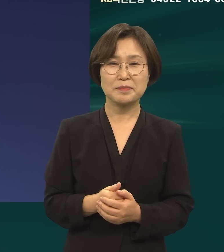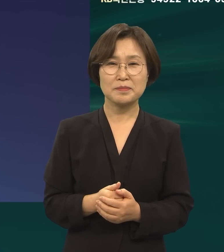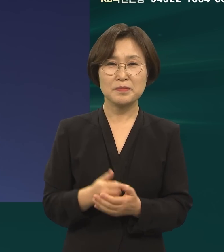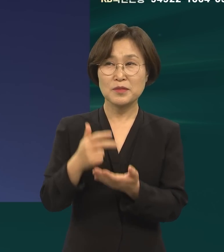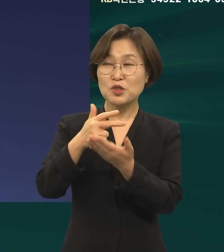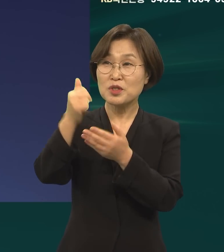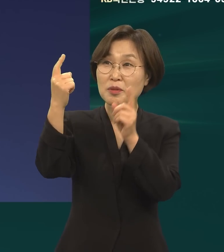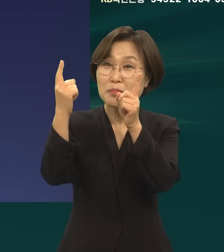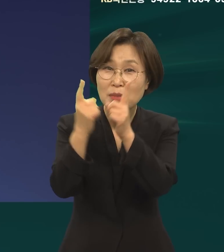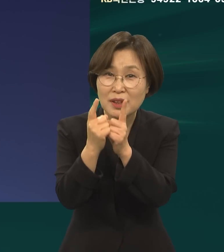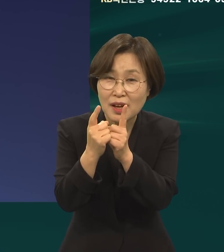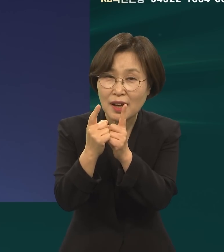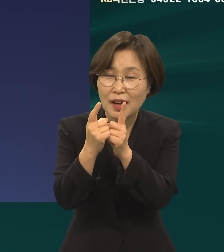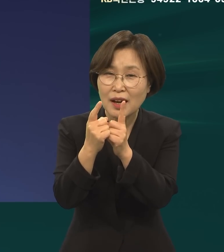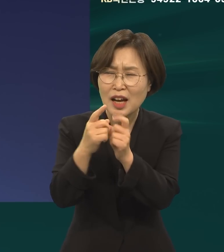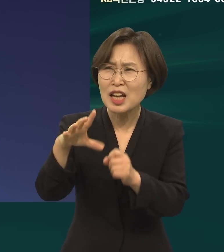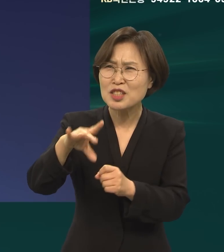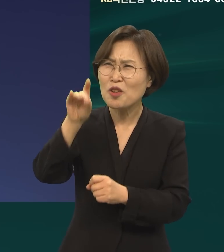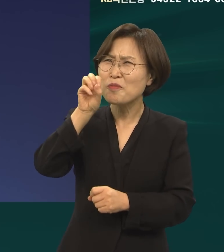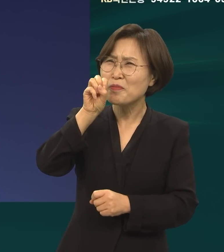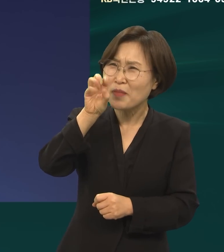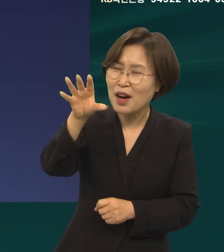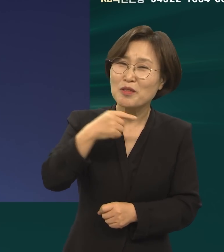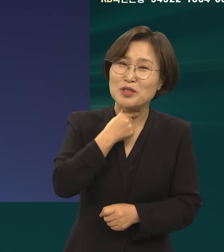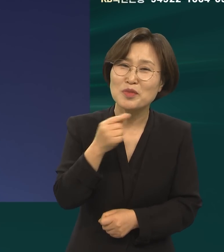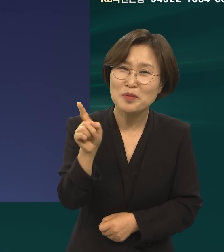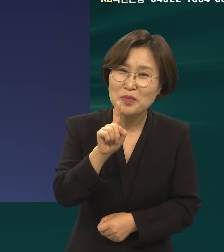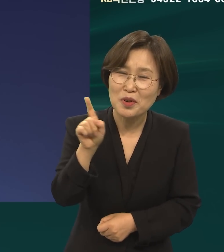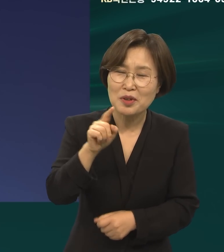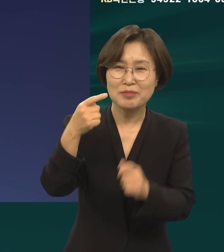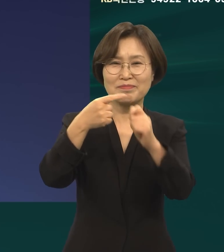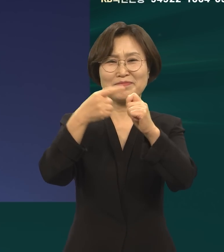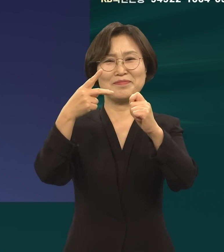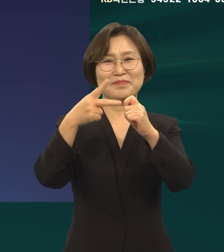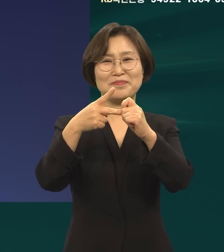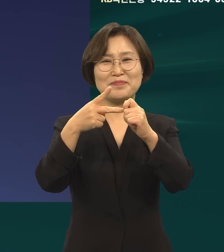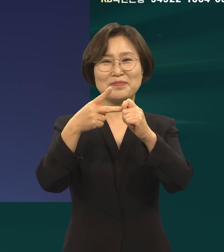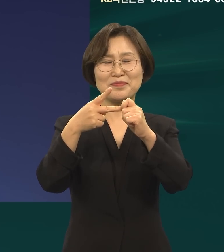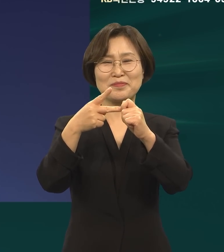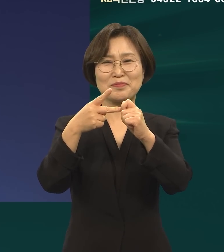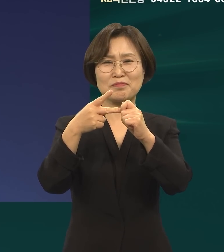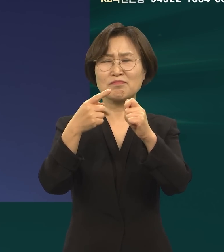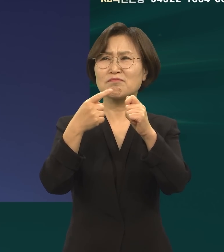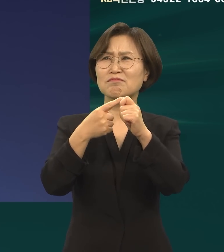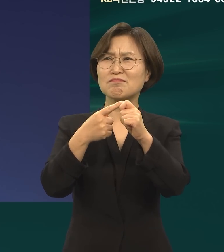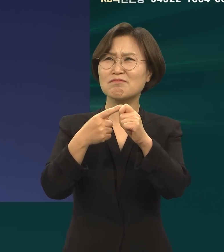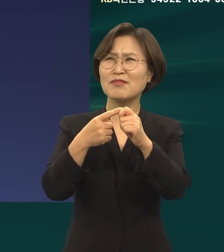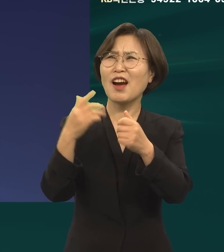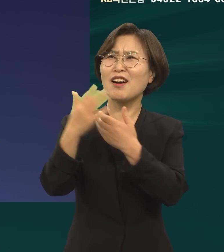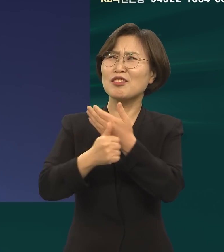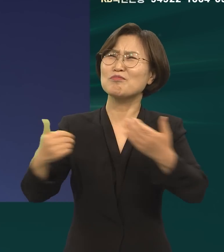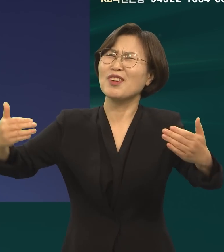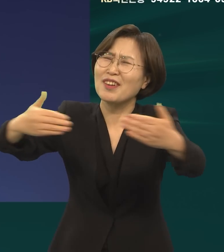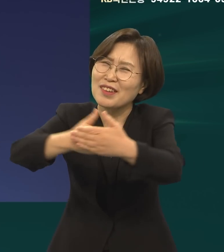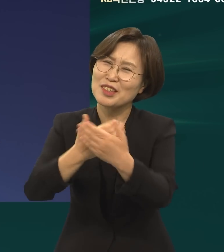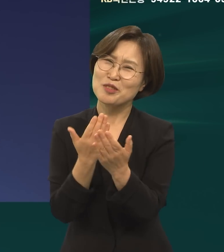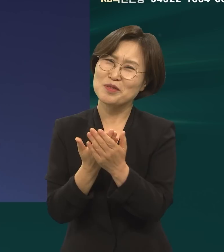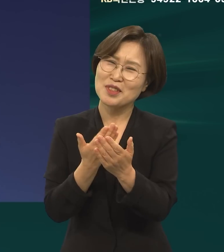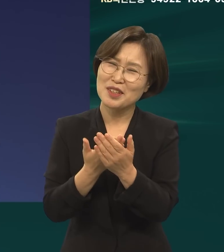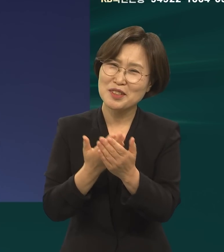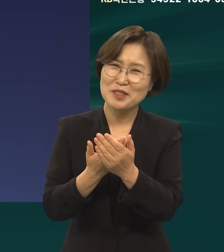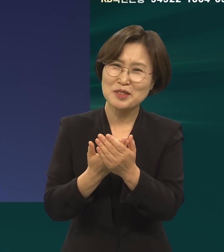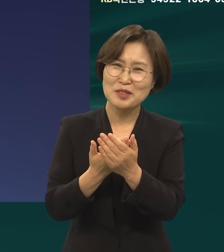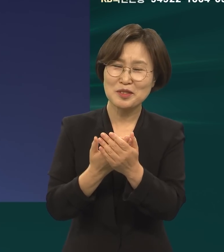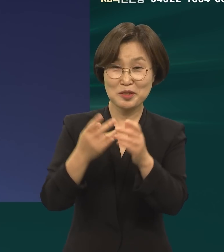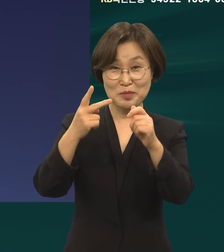주님 만나면 뭐라고 얘기할래요? 제일 먼저 하고 싶은 말이 뭐예요? 자기 2가지만 하겠대요. 하나님 한번 꼭 껴 하나 주세요. 그리고 뭐라고 하는지